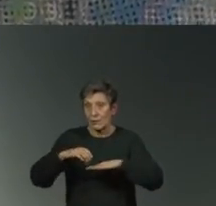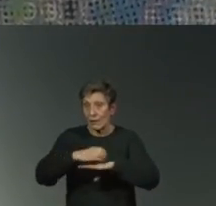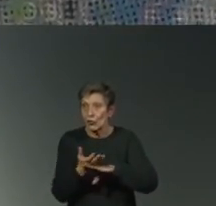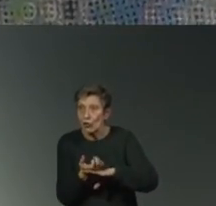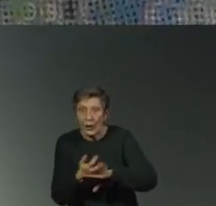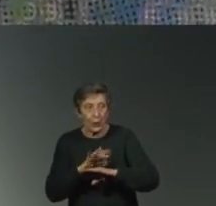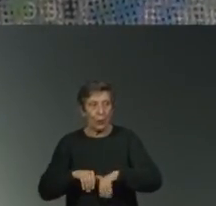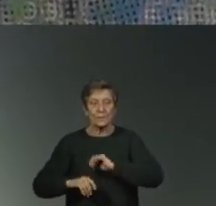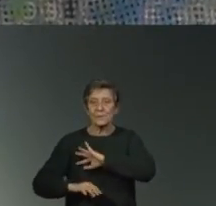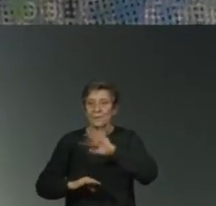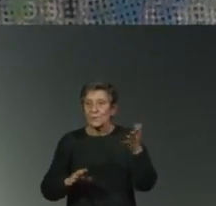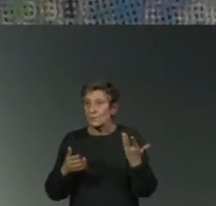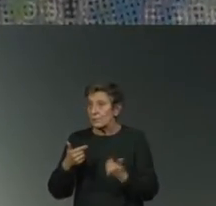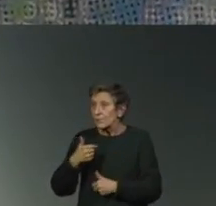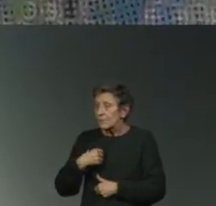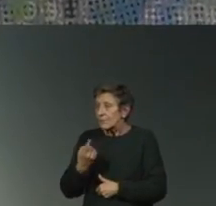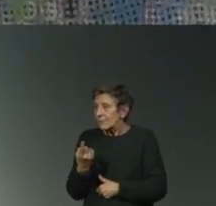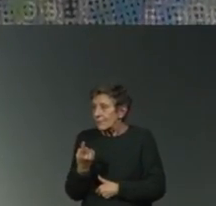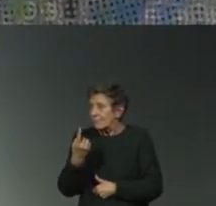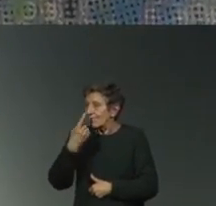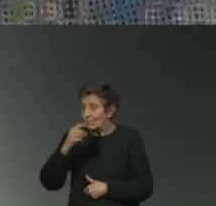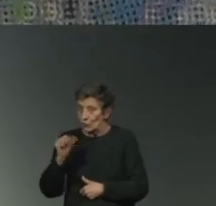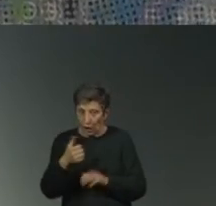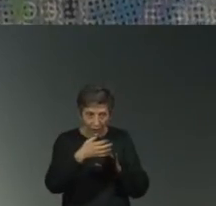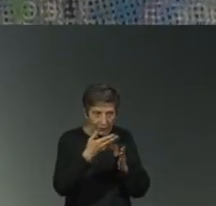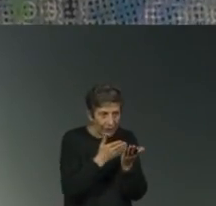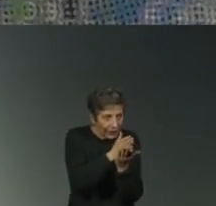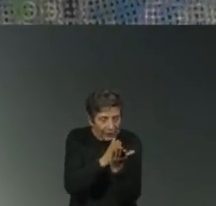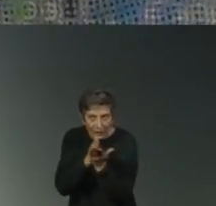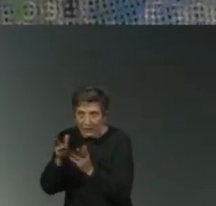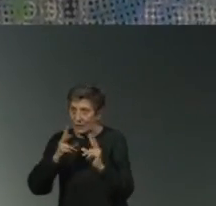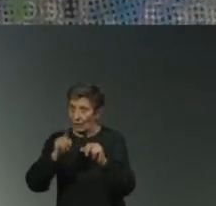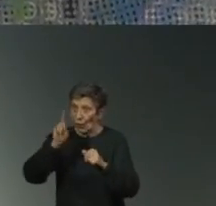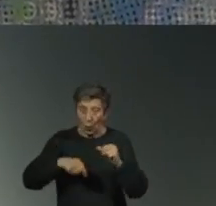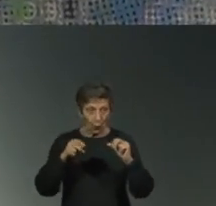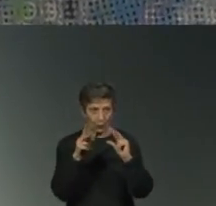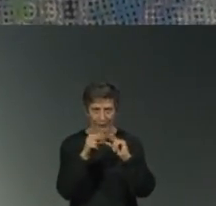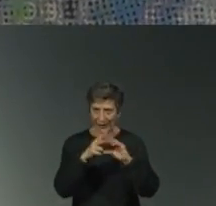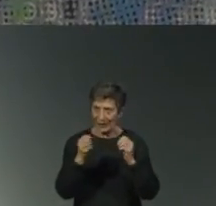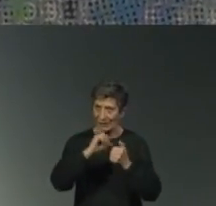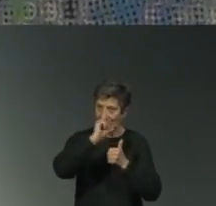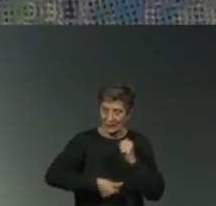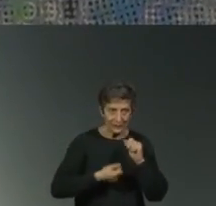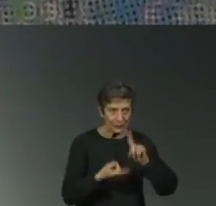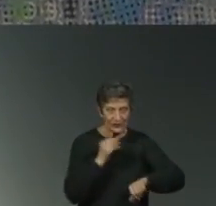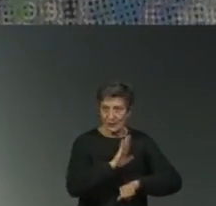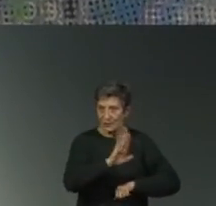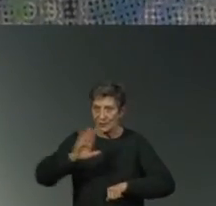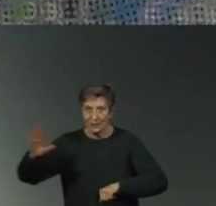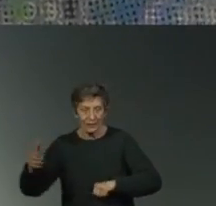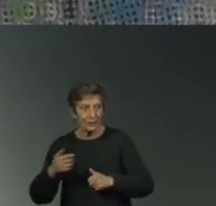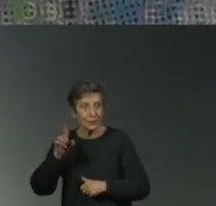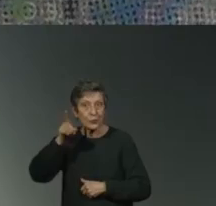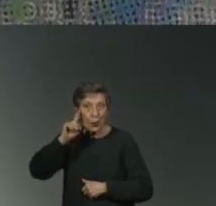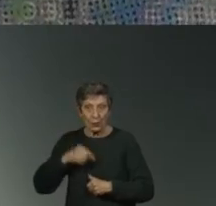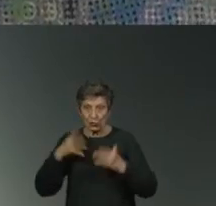ligne narrative devait être écrite dans une écriture spécifique, c'était que vraiment chaque ligne narrative réagisse